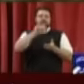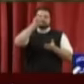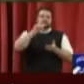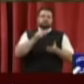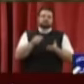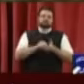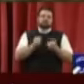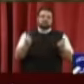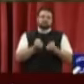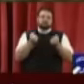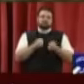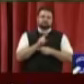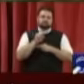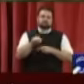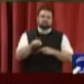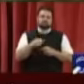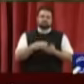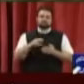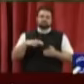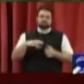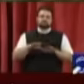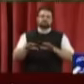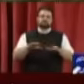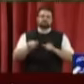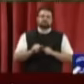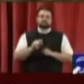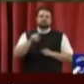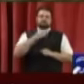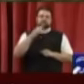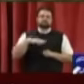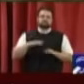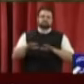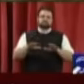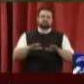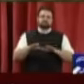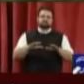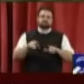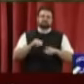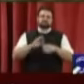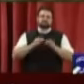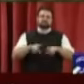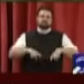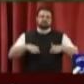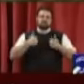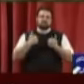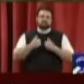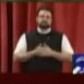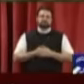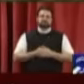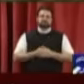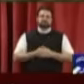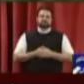rămână ceva. N-ai spus că sunt vibrații? Ce înseamnă vibrații? Eu m-am gândit tot. Vibrația înseamnă trăire. Am încercat să dau un